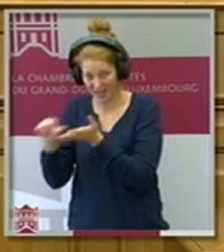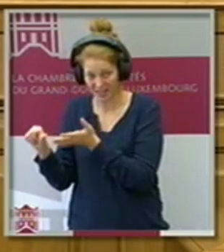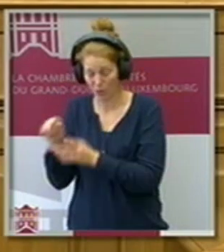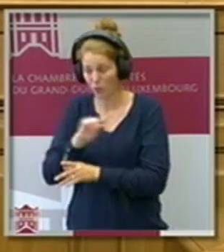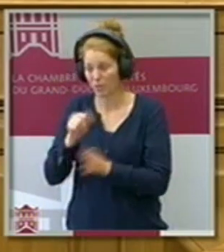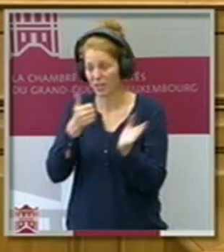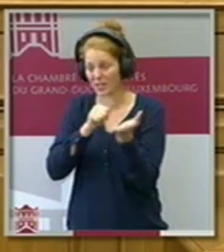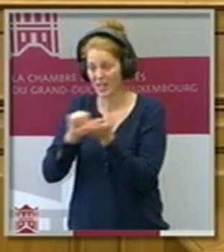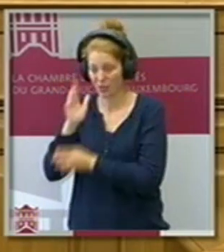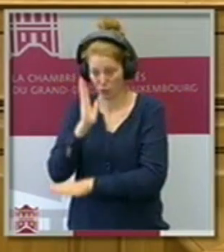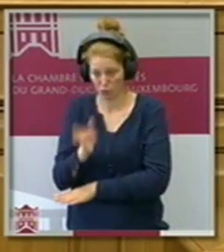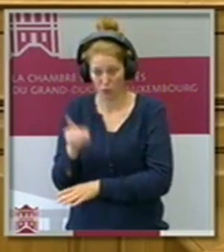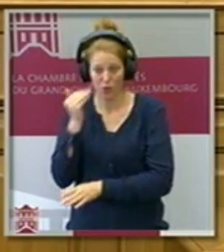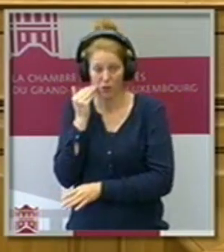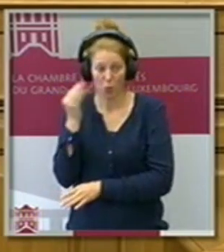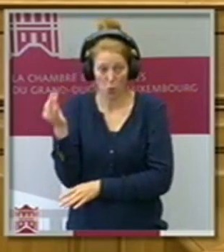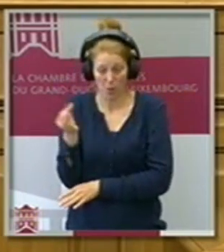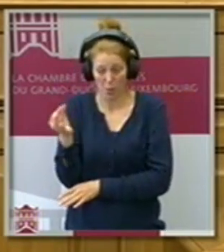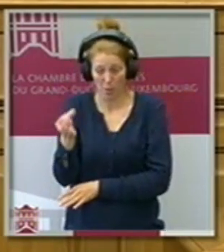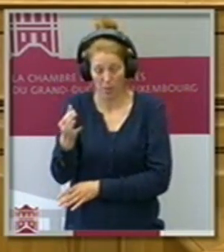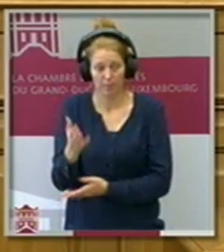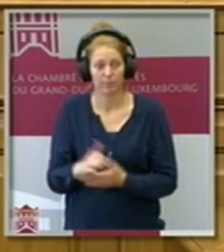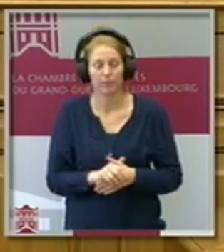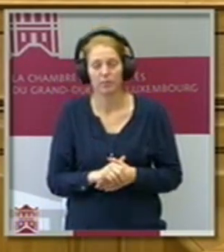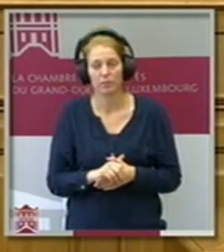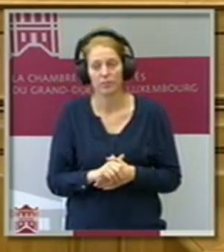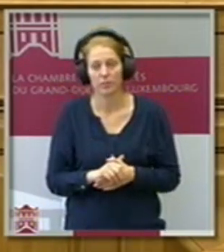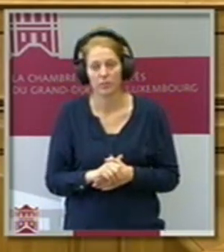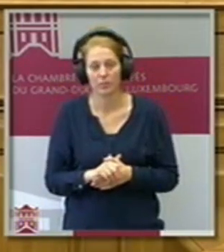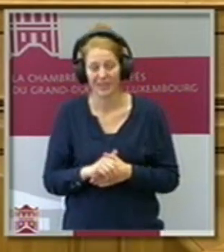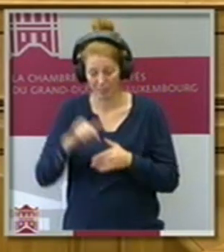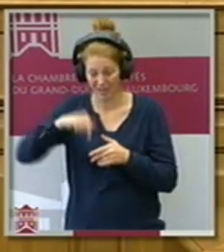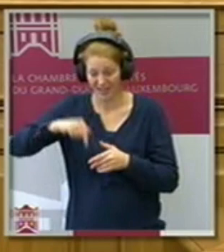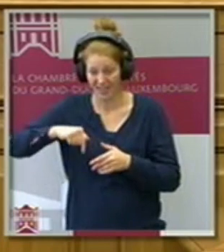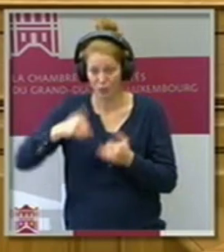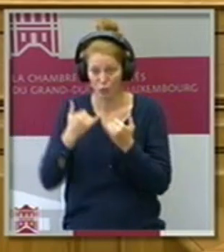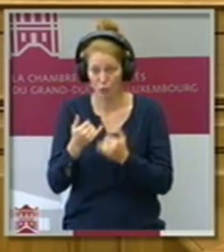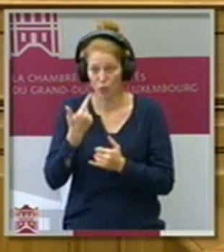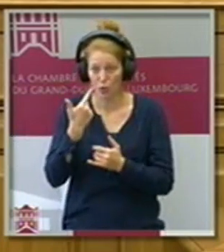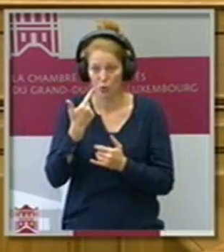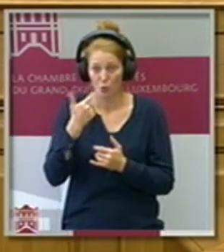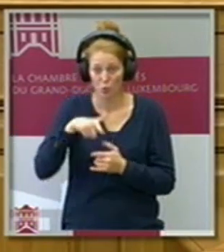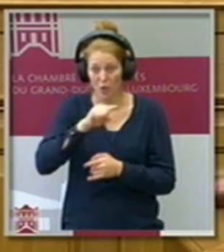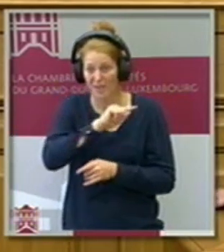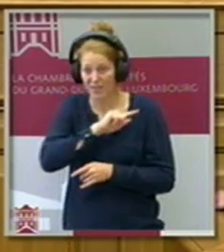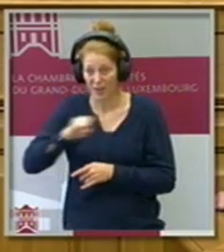denen 12.000 bis 15.000 geschadene Wohnungen, denen als Hautschons fehlen.